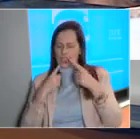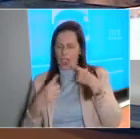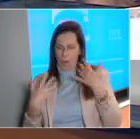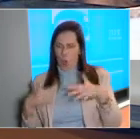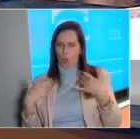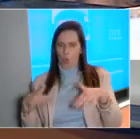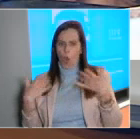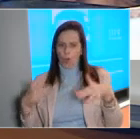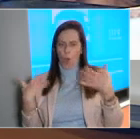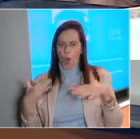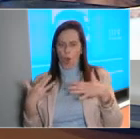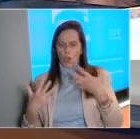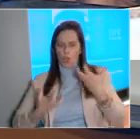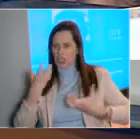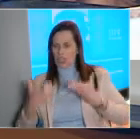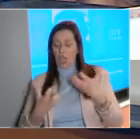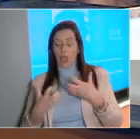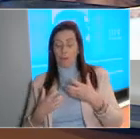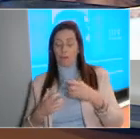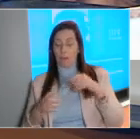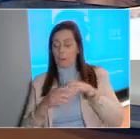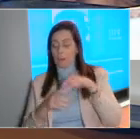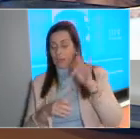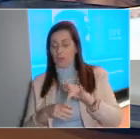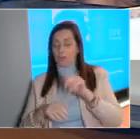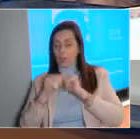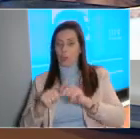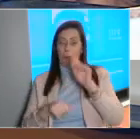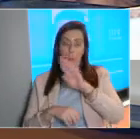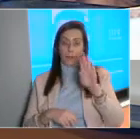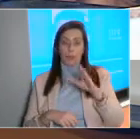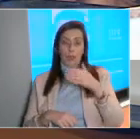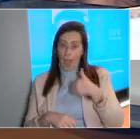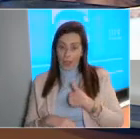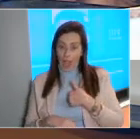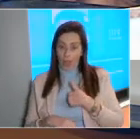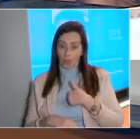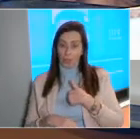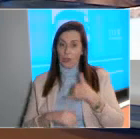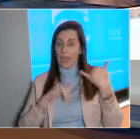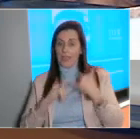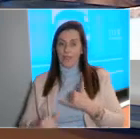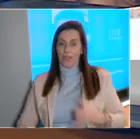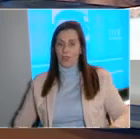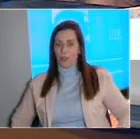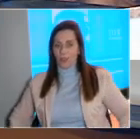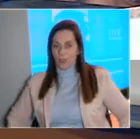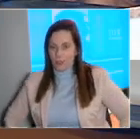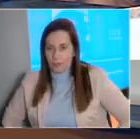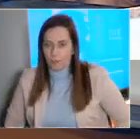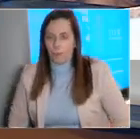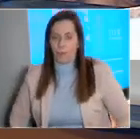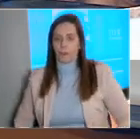מאוד מאוד יצרי, מאוד לוהט, בין מתנגדי ותומכי נתניהו. אנחנו הבאנו לפה את